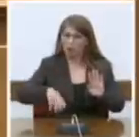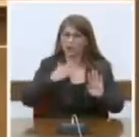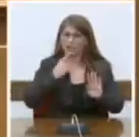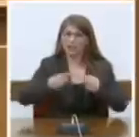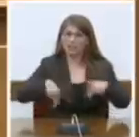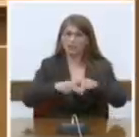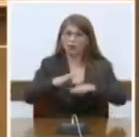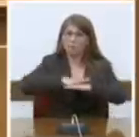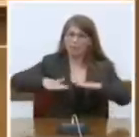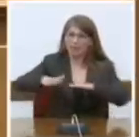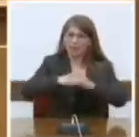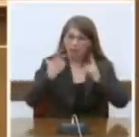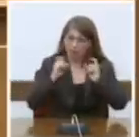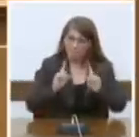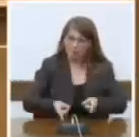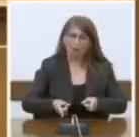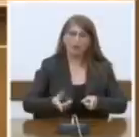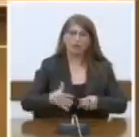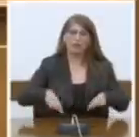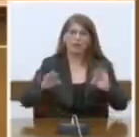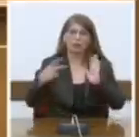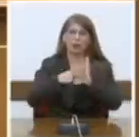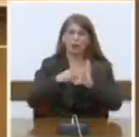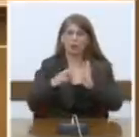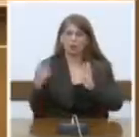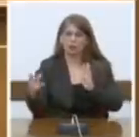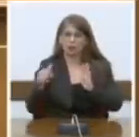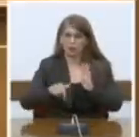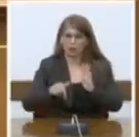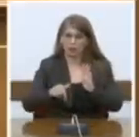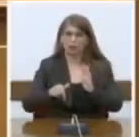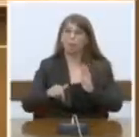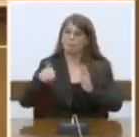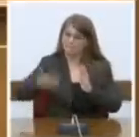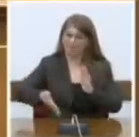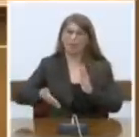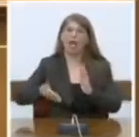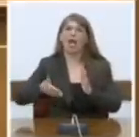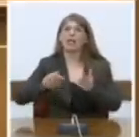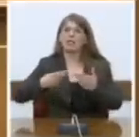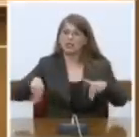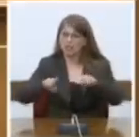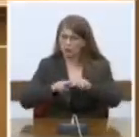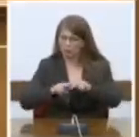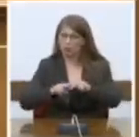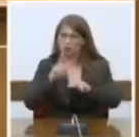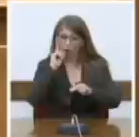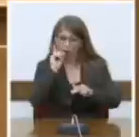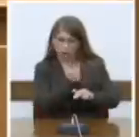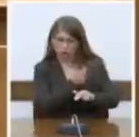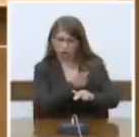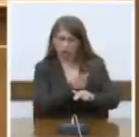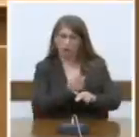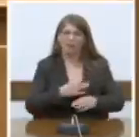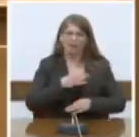Επικρατείας είχε ήδη πάρει απόφαση στις αρχές του 2022 και ήλθε το Συμβούλιο Συμμόρφωσης του Συμβουλίου Επικρατείας και χτύπησε νέο καμπανάκι. Άρα, κύριε Μητσοτάκη,